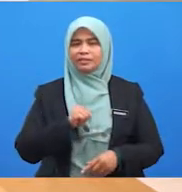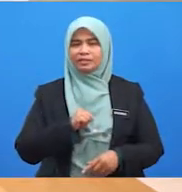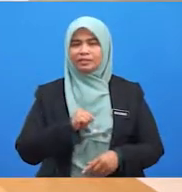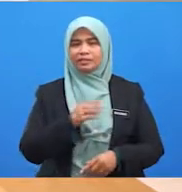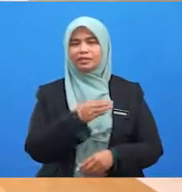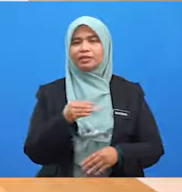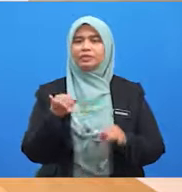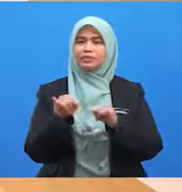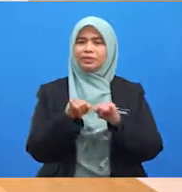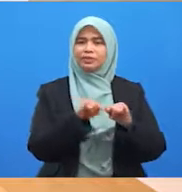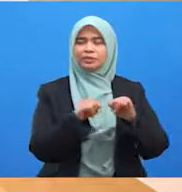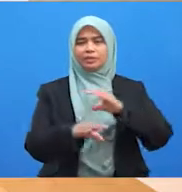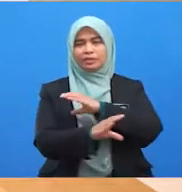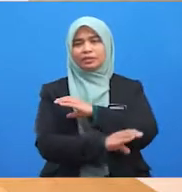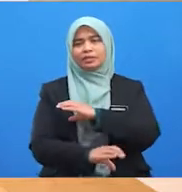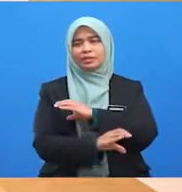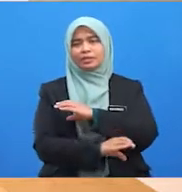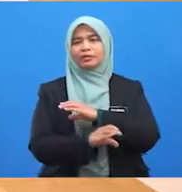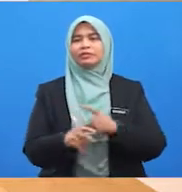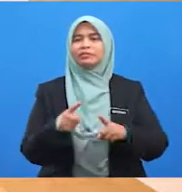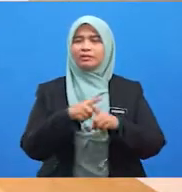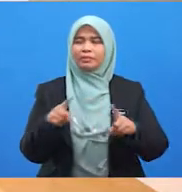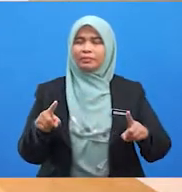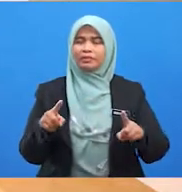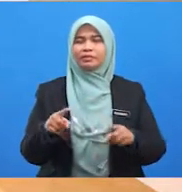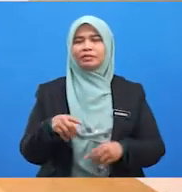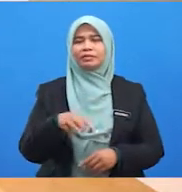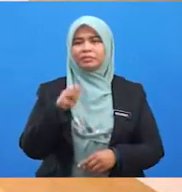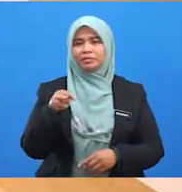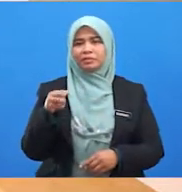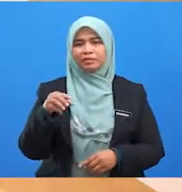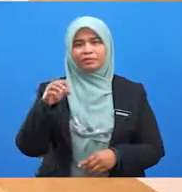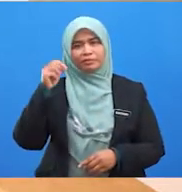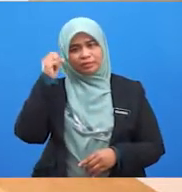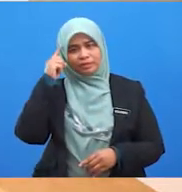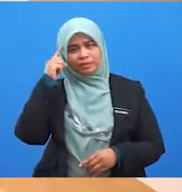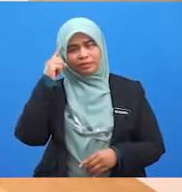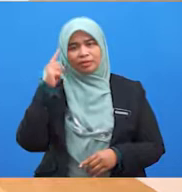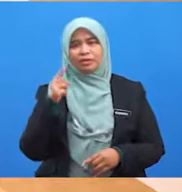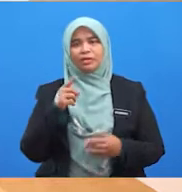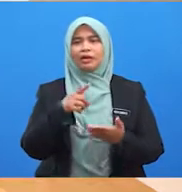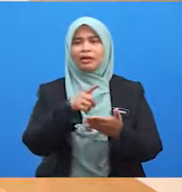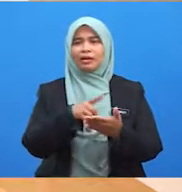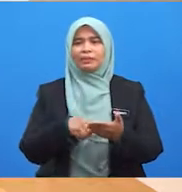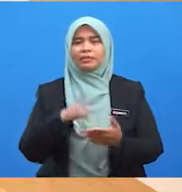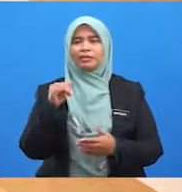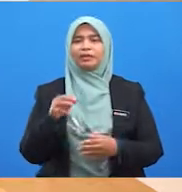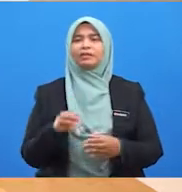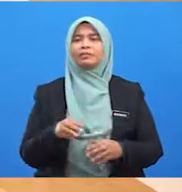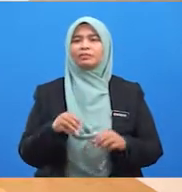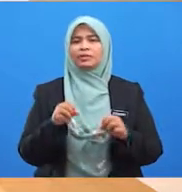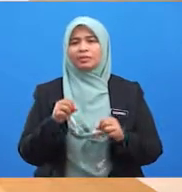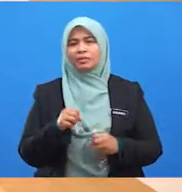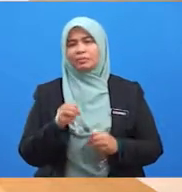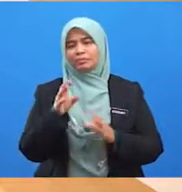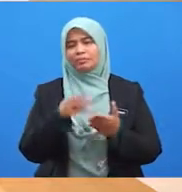dan juga negara. Tapi, adakah murid-murid terbayang sebenarnya apakah yang mempengaruhi